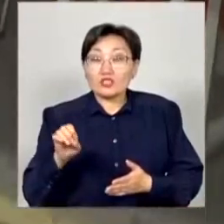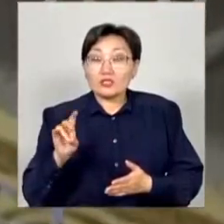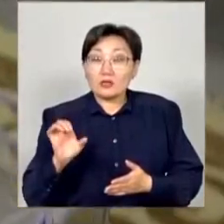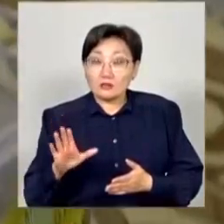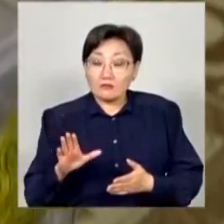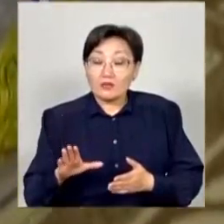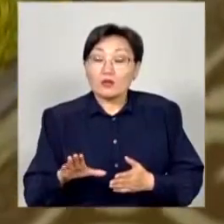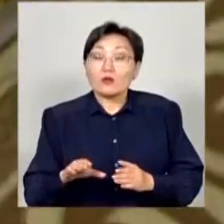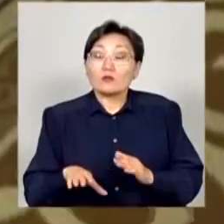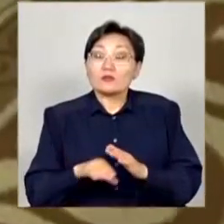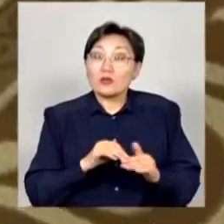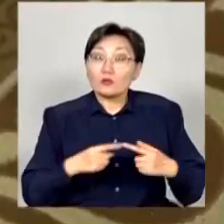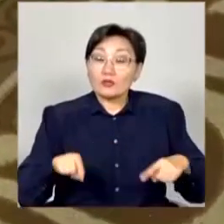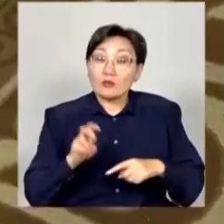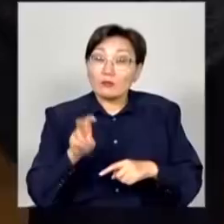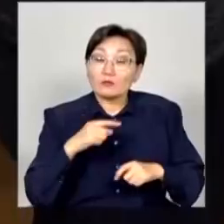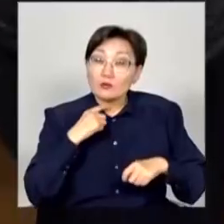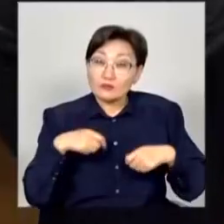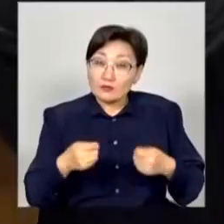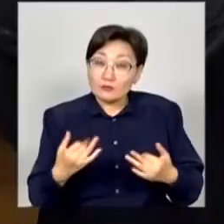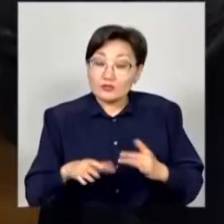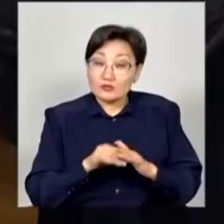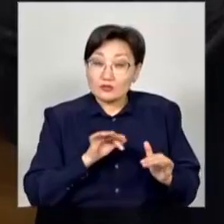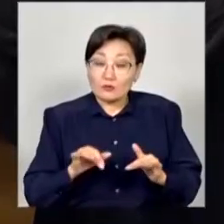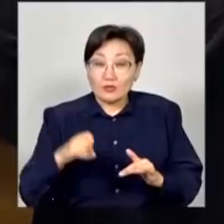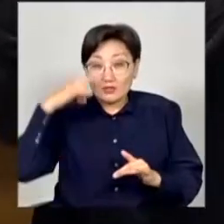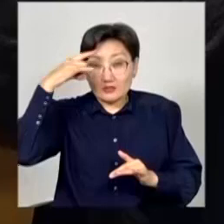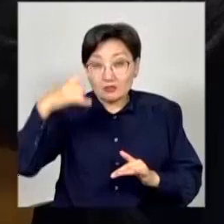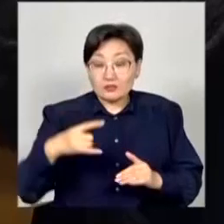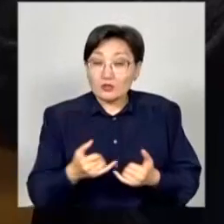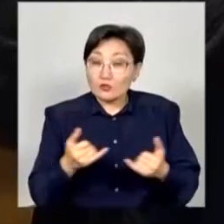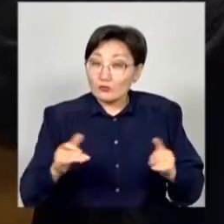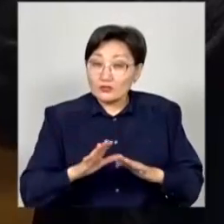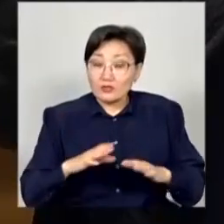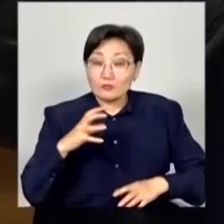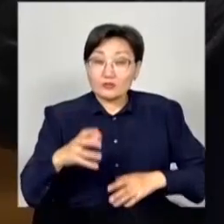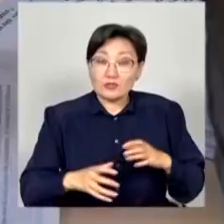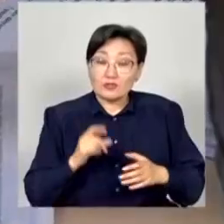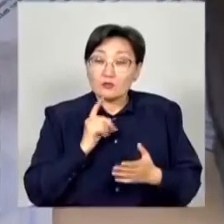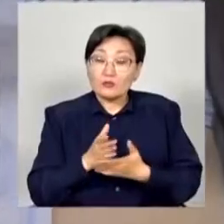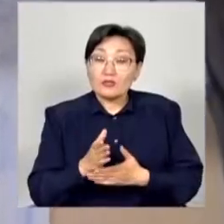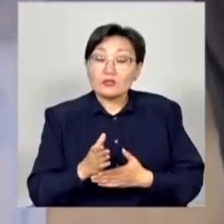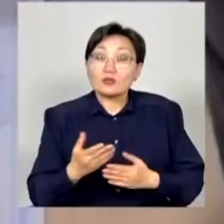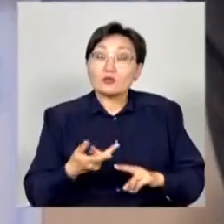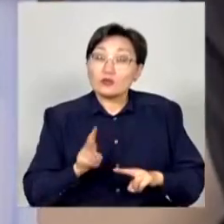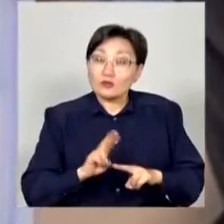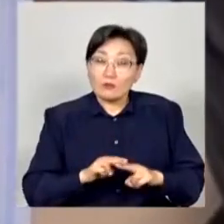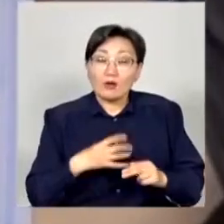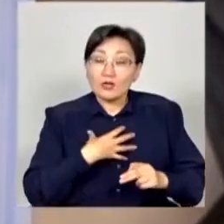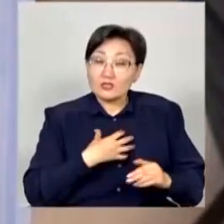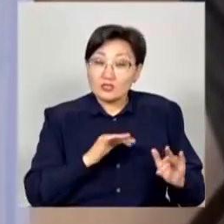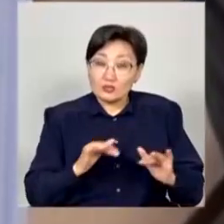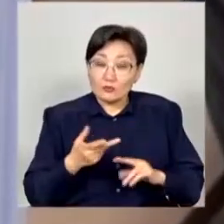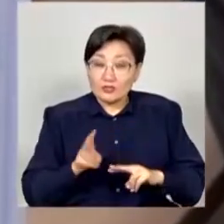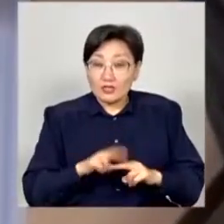өз учаскесіне барып дауыс берді. Айтуынша, бүгінгі сайлау еліміз үшін ғана емес, жалпы халықаралық геосаясат үшін маңызды шара.